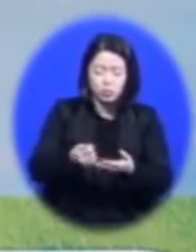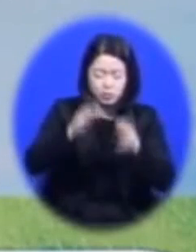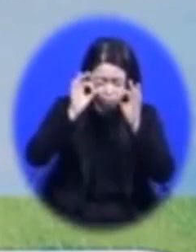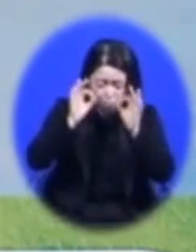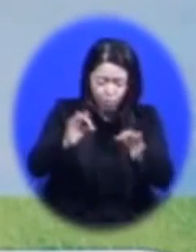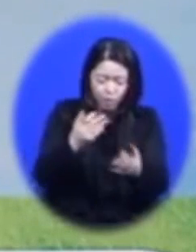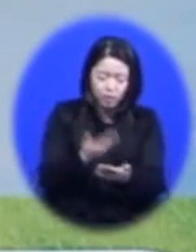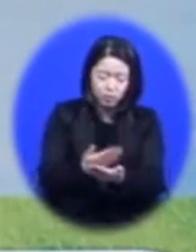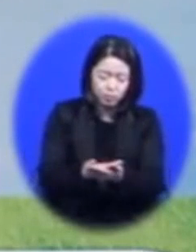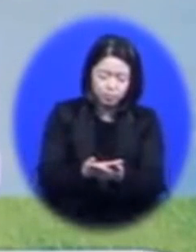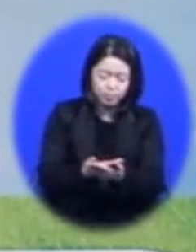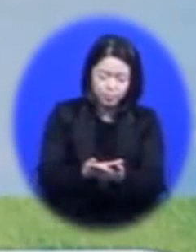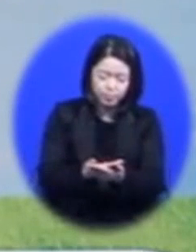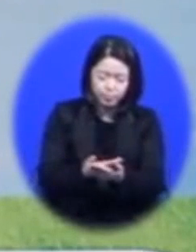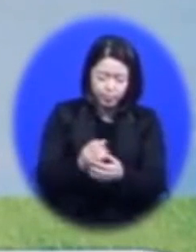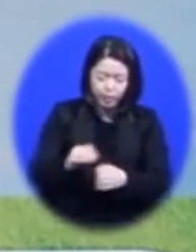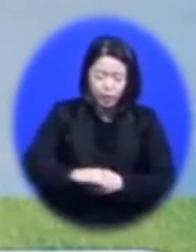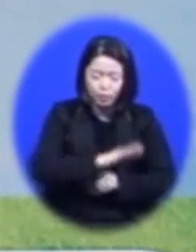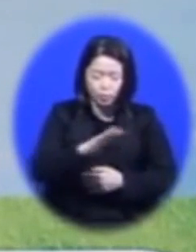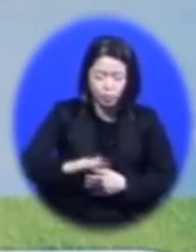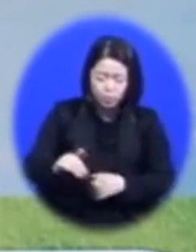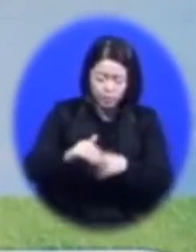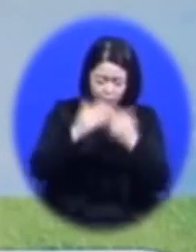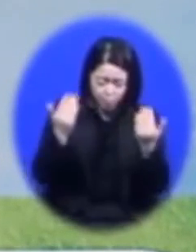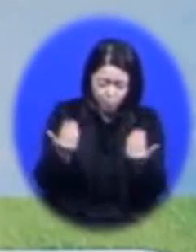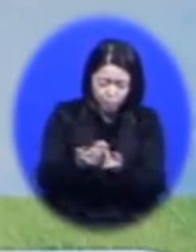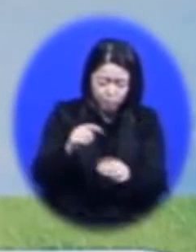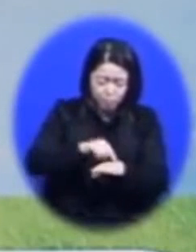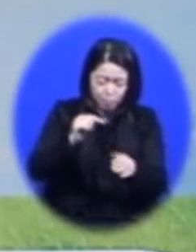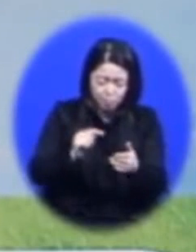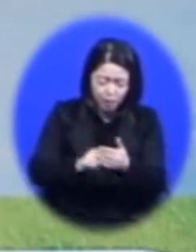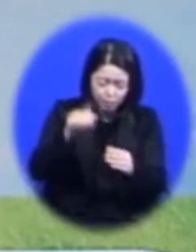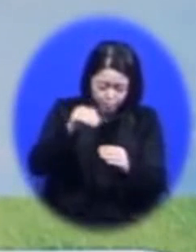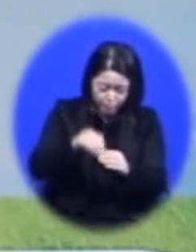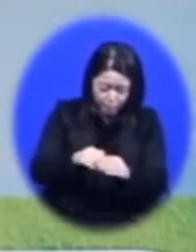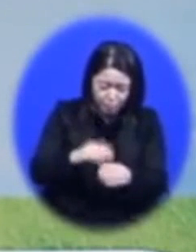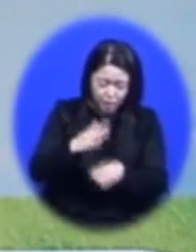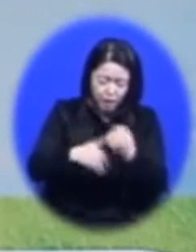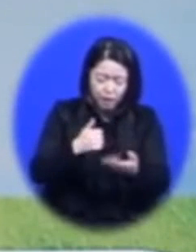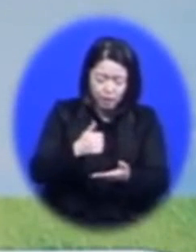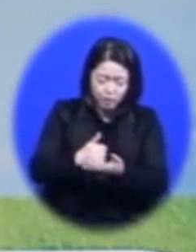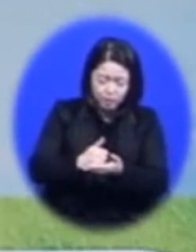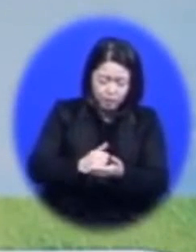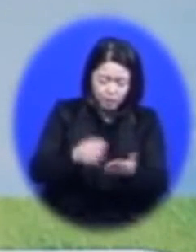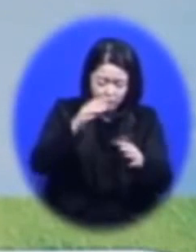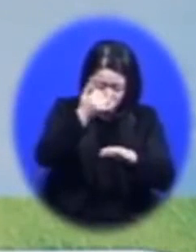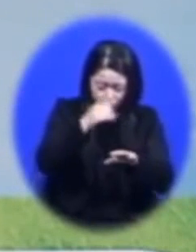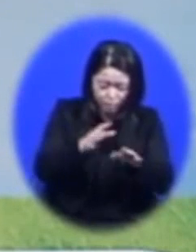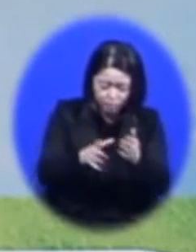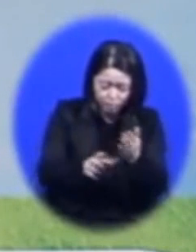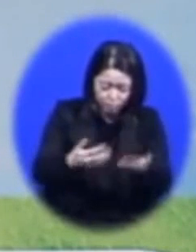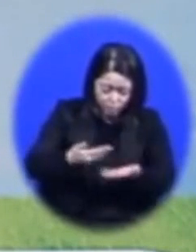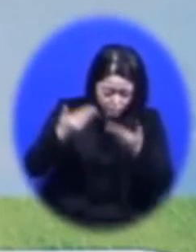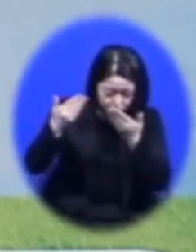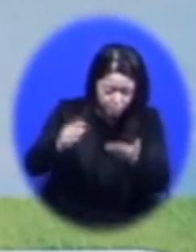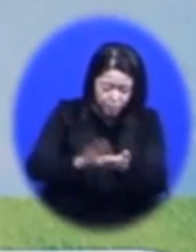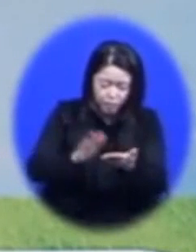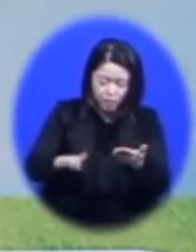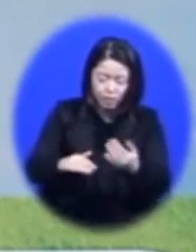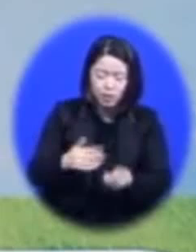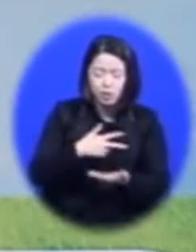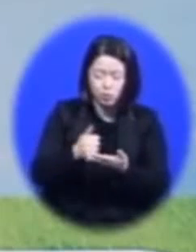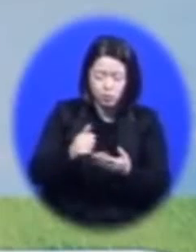해주옵소서. 우리의 전심의 마음을 담아 하나님께 예물을 드립니다. 주님을